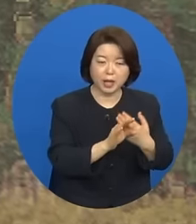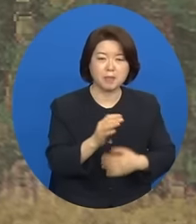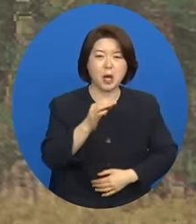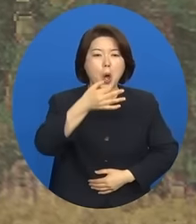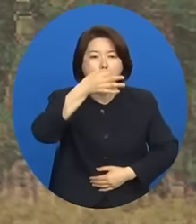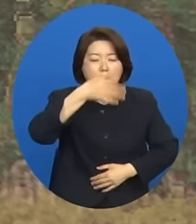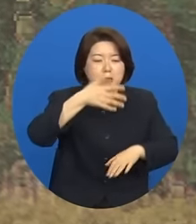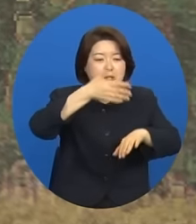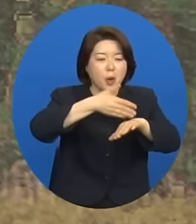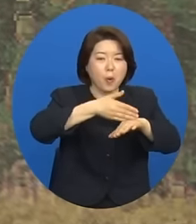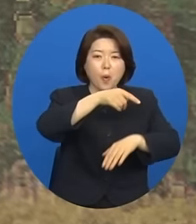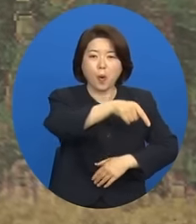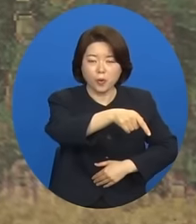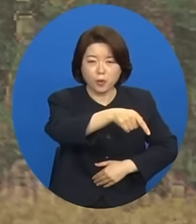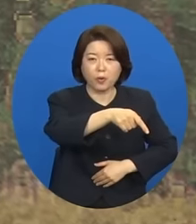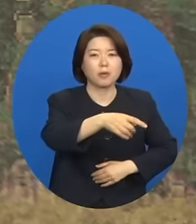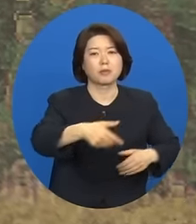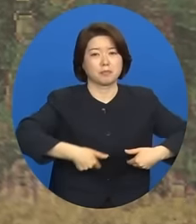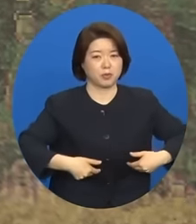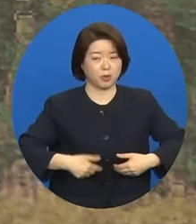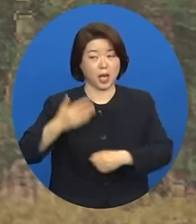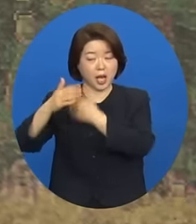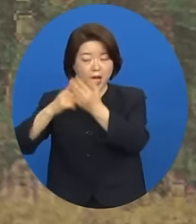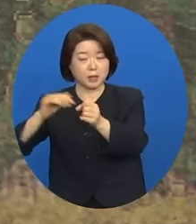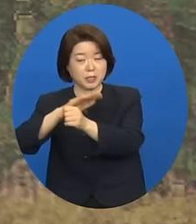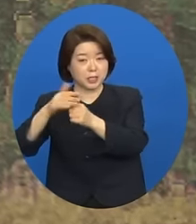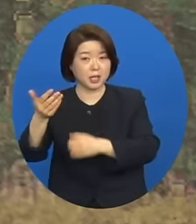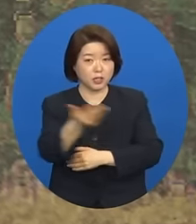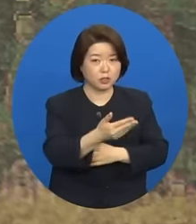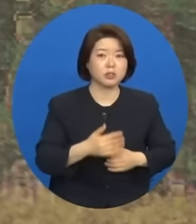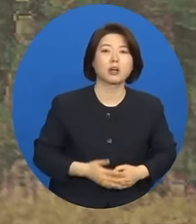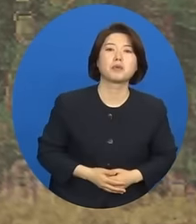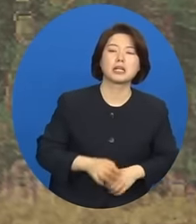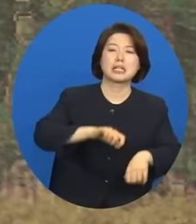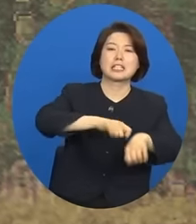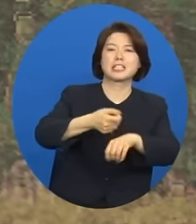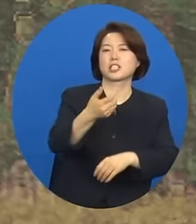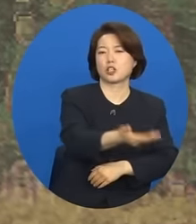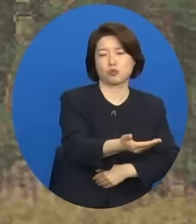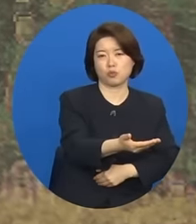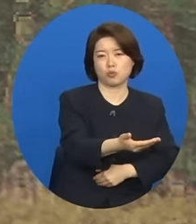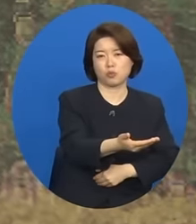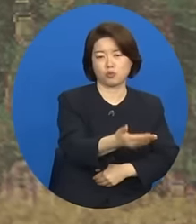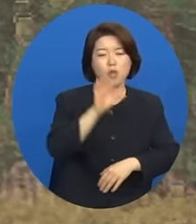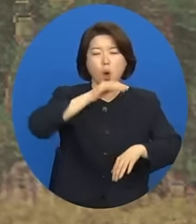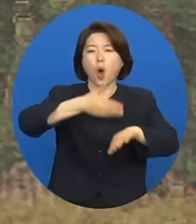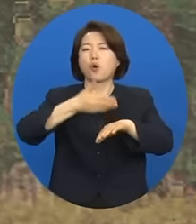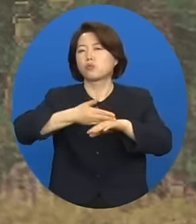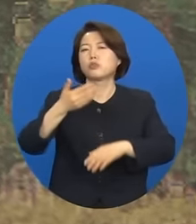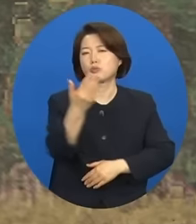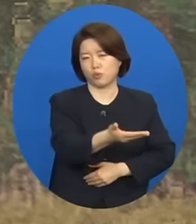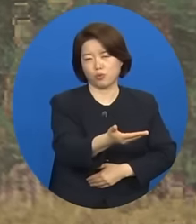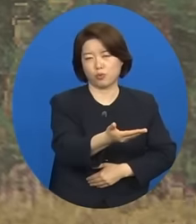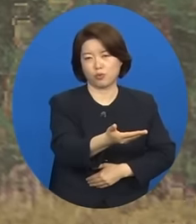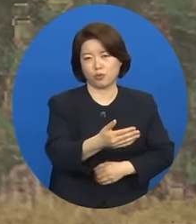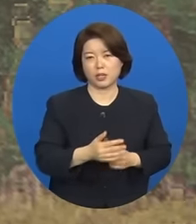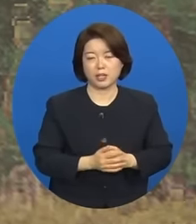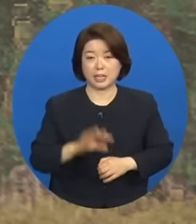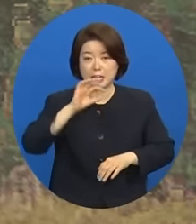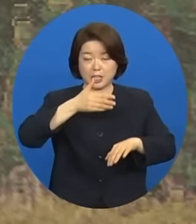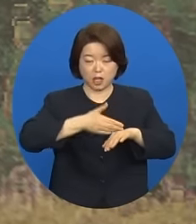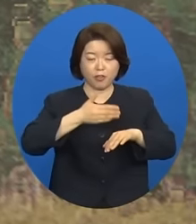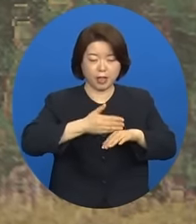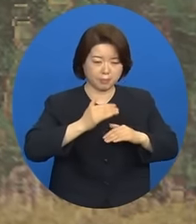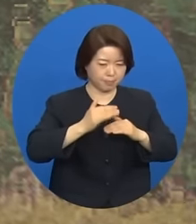하나님이 여러분을 사랑하신다면 뭐 하신다고 했죠? 징계하신다고 했죠? 훈련시키신다고 하셨죠?